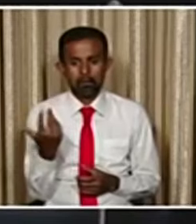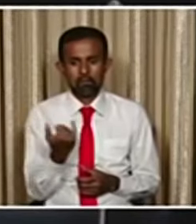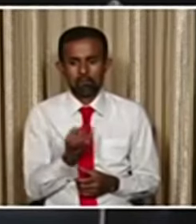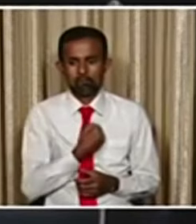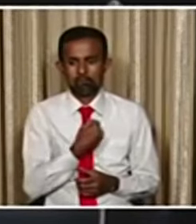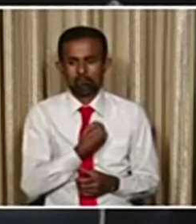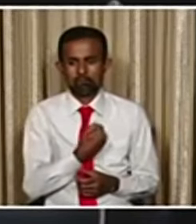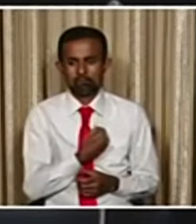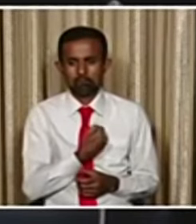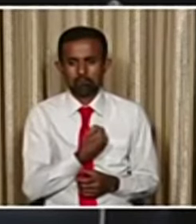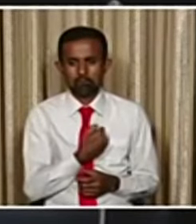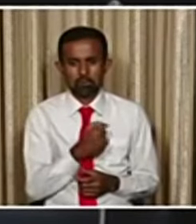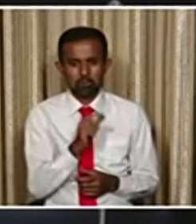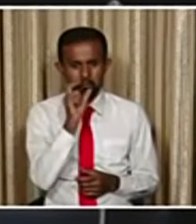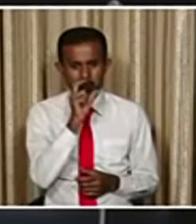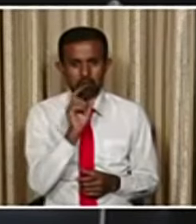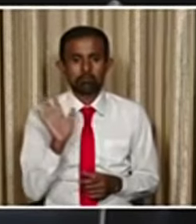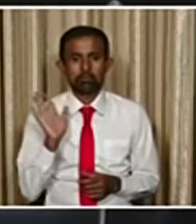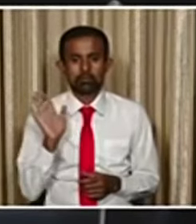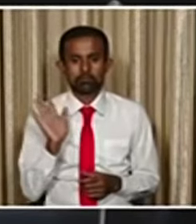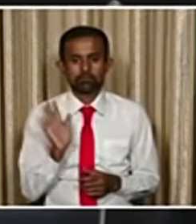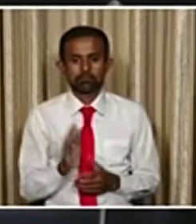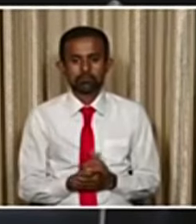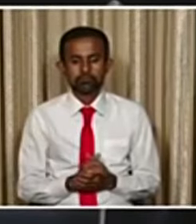කුහක විදියට මේ දිහා බලන අය විතරයි.